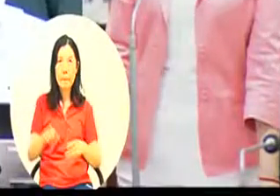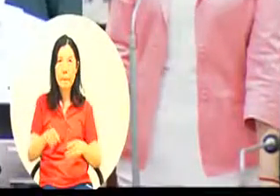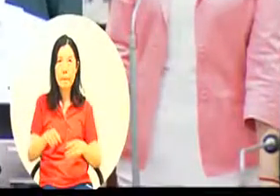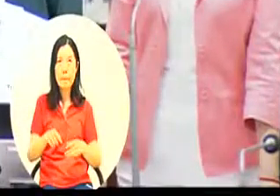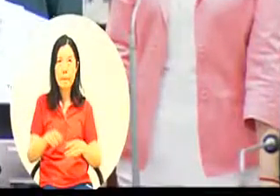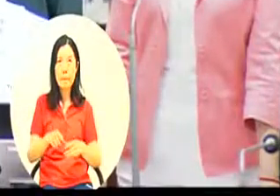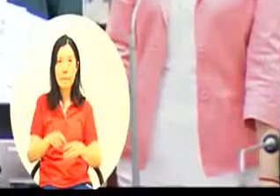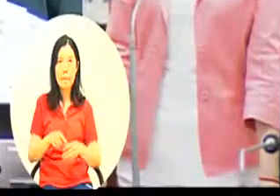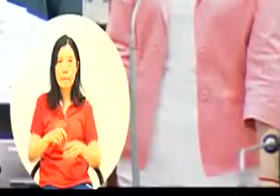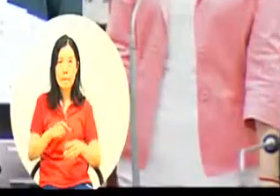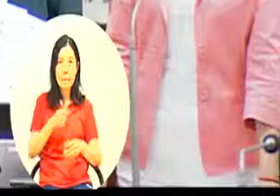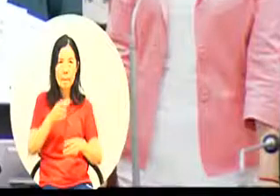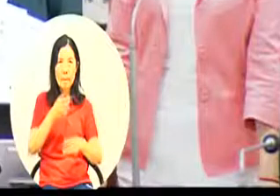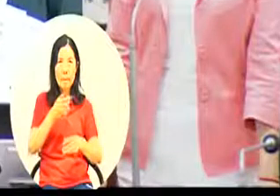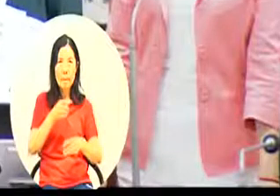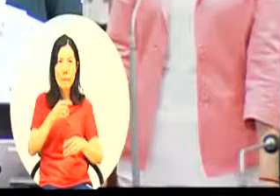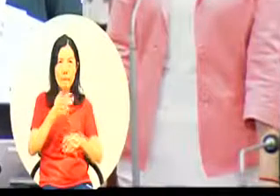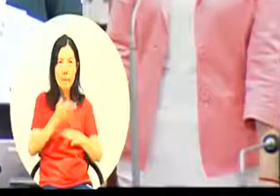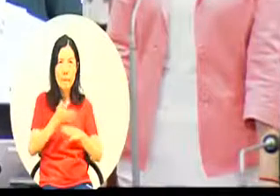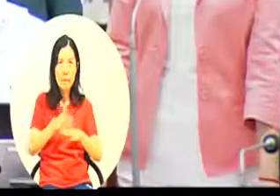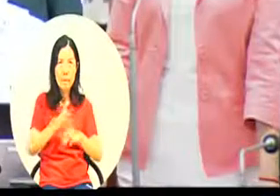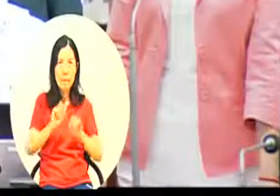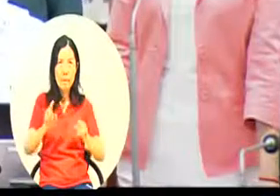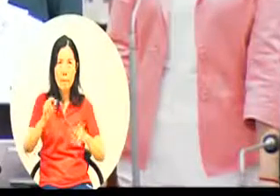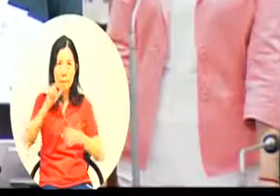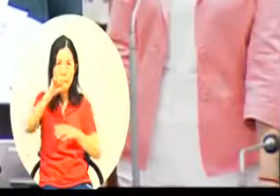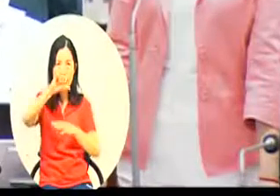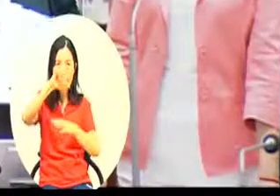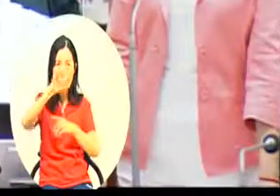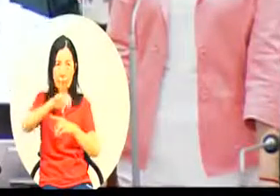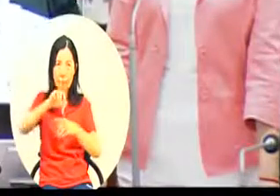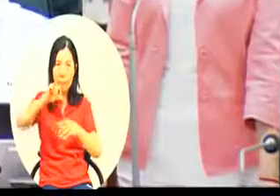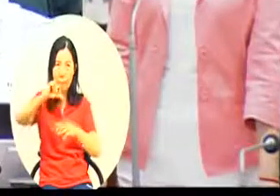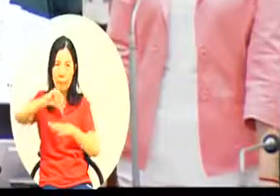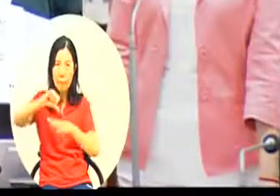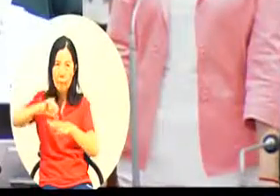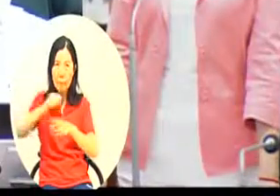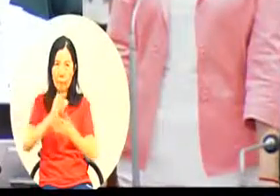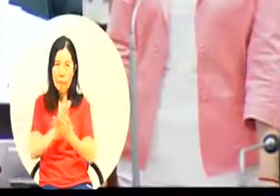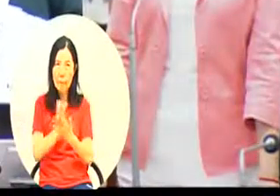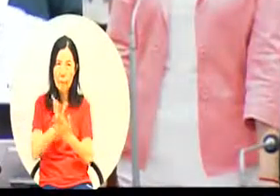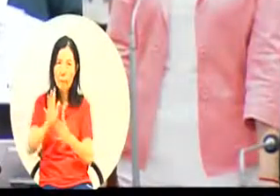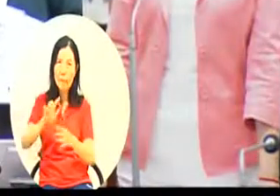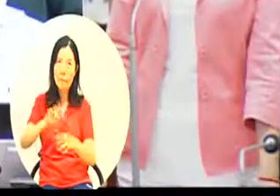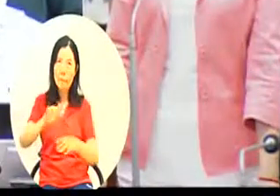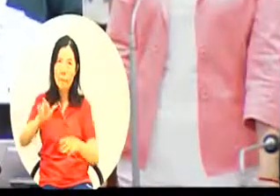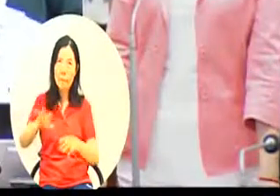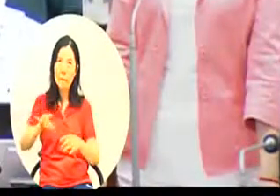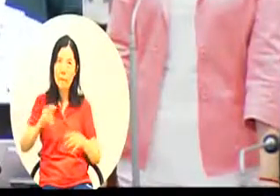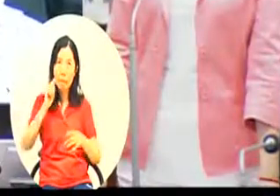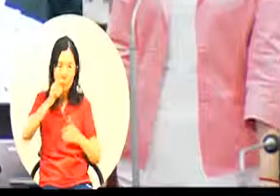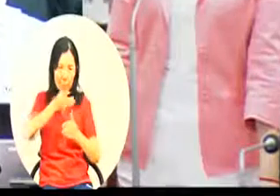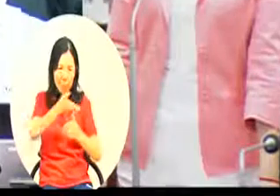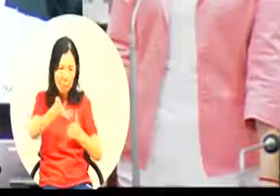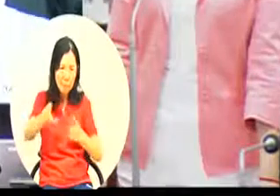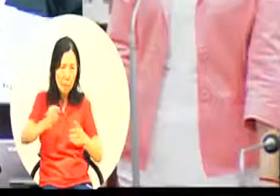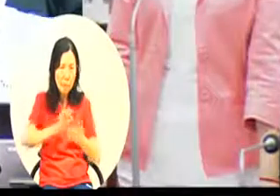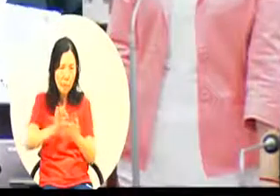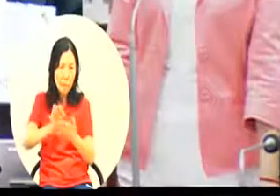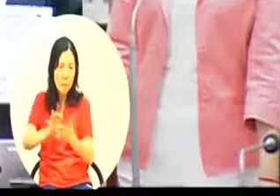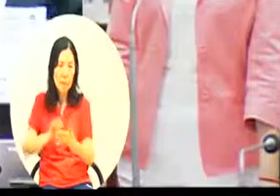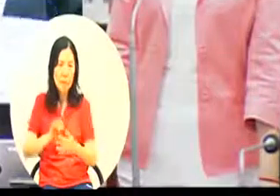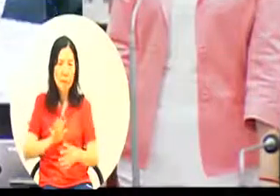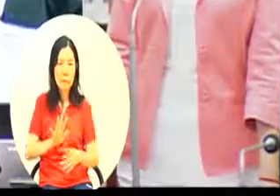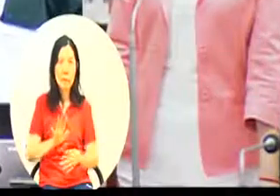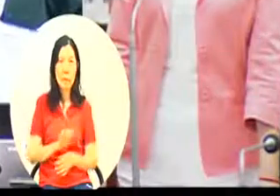些非农地的一些收入，不管是有没有污染的这些土地的使用，那我